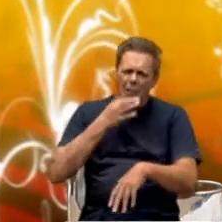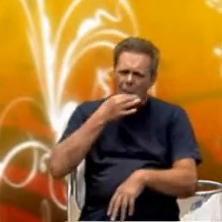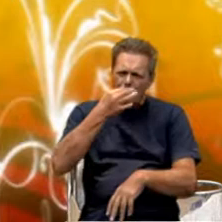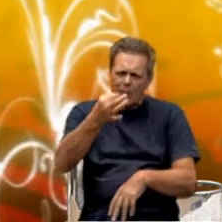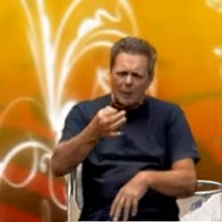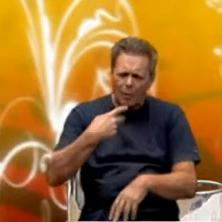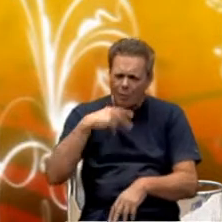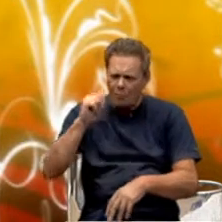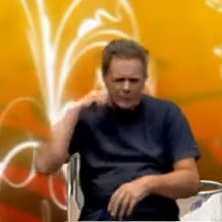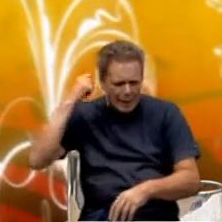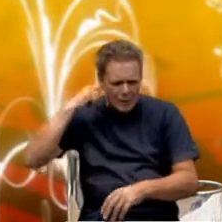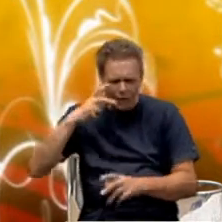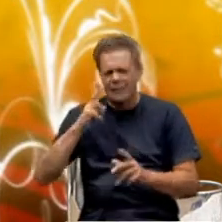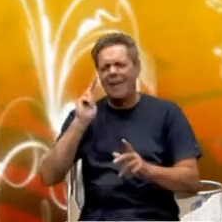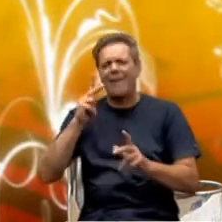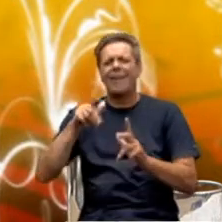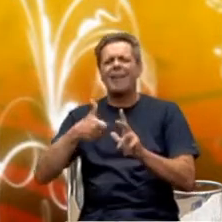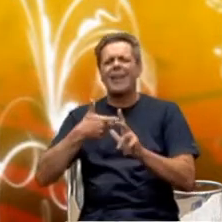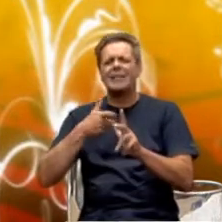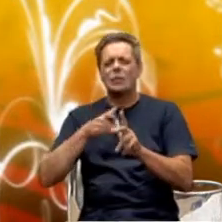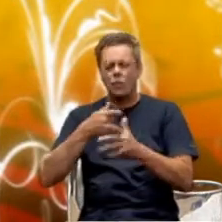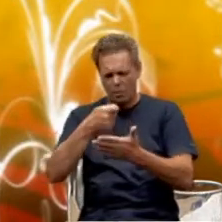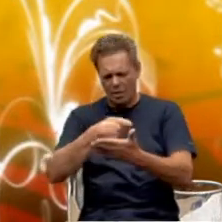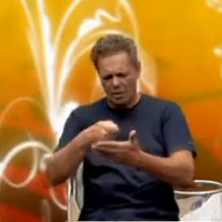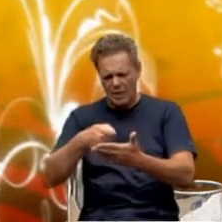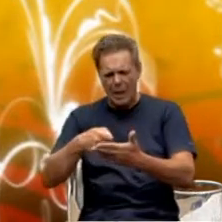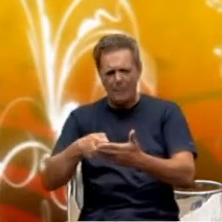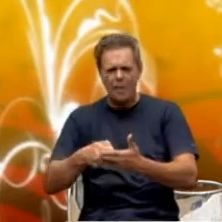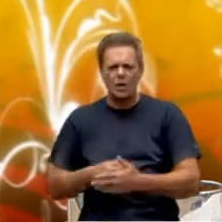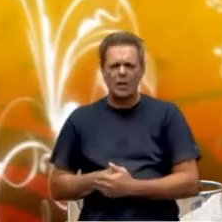da nazovete udrugu Krijesnica, da ju napišete